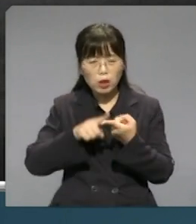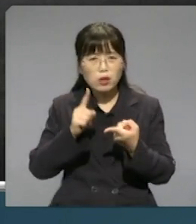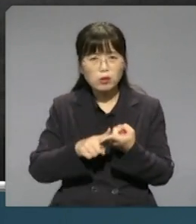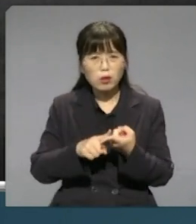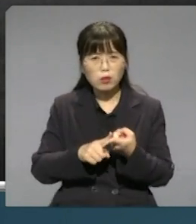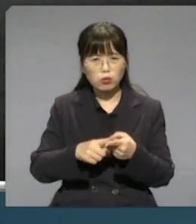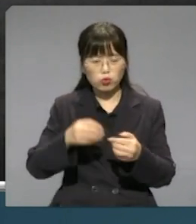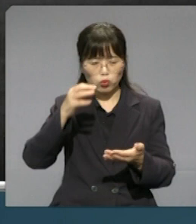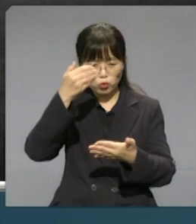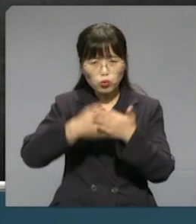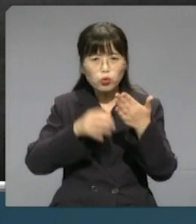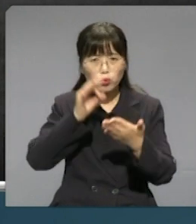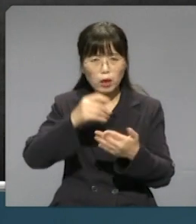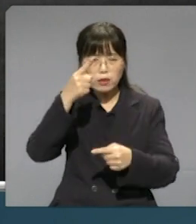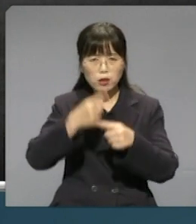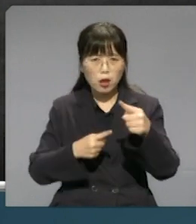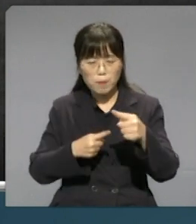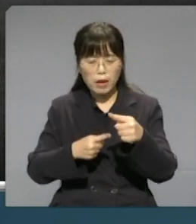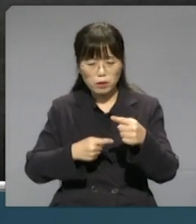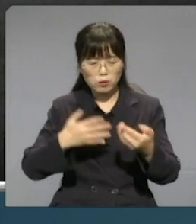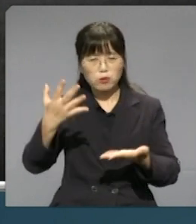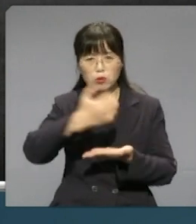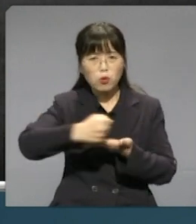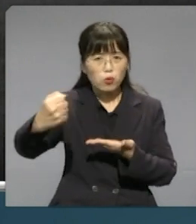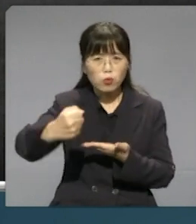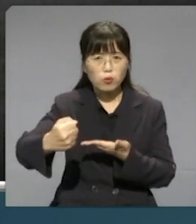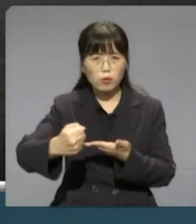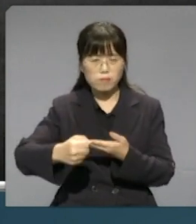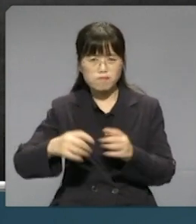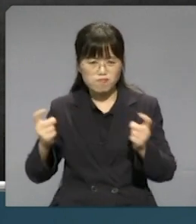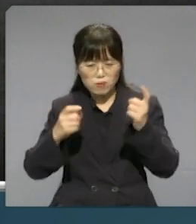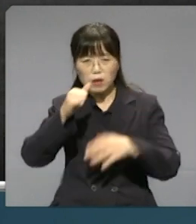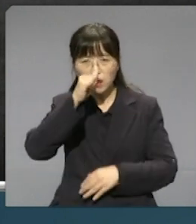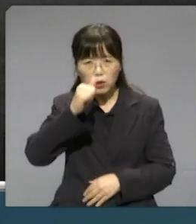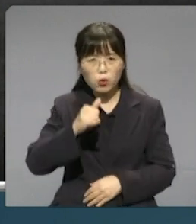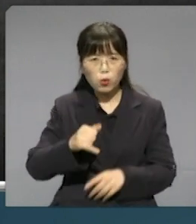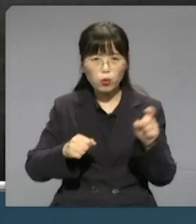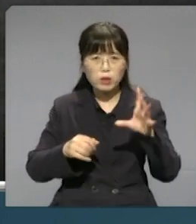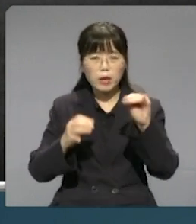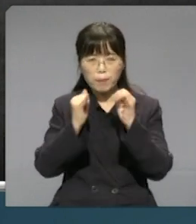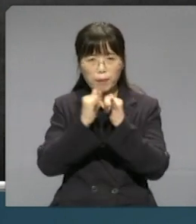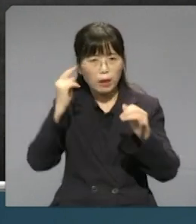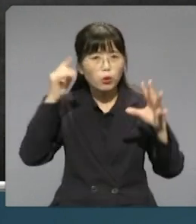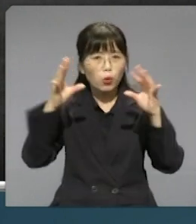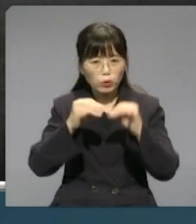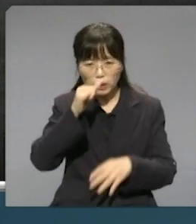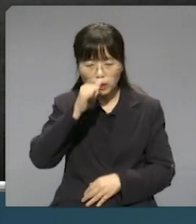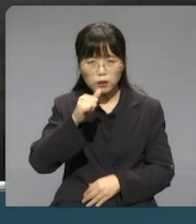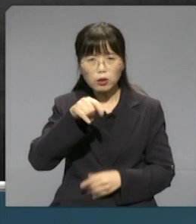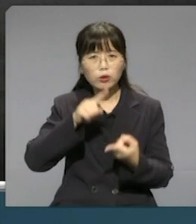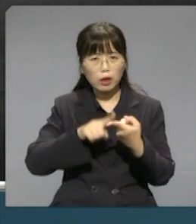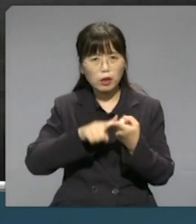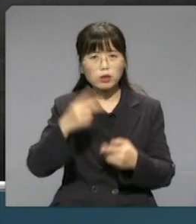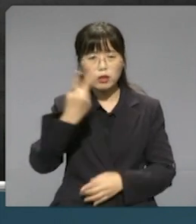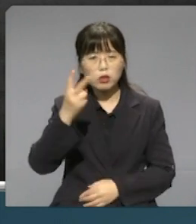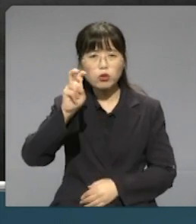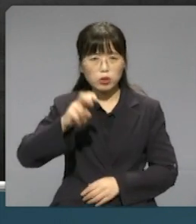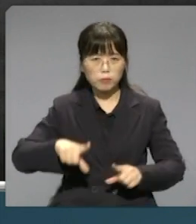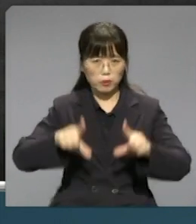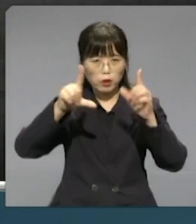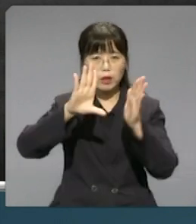유산 절반을 요구해 사회적 공분이 극에 달했고 부활업법 필요성에 10만 이상이 동의했던 것이 지난 2020년의